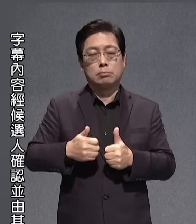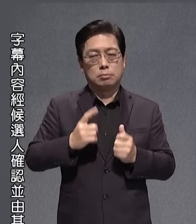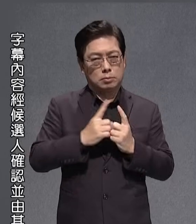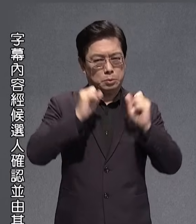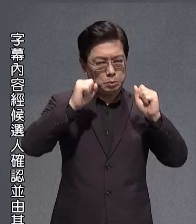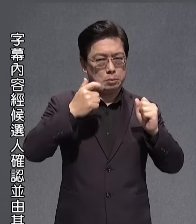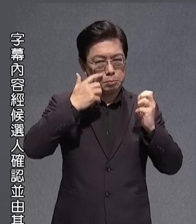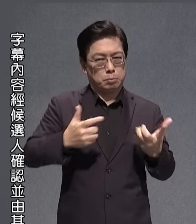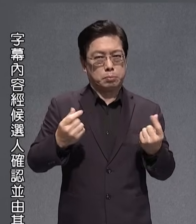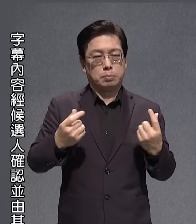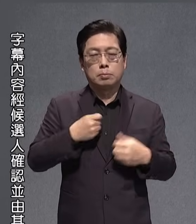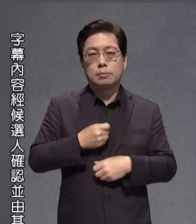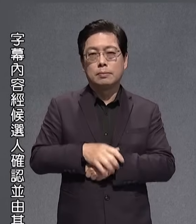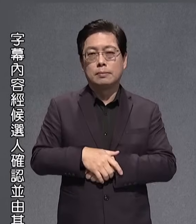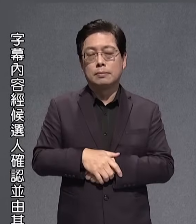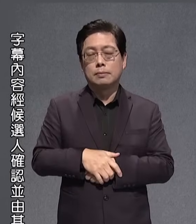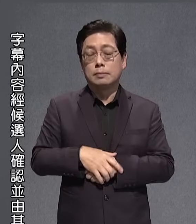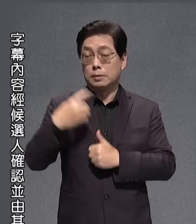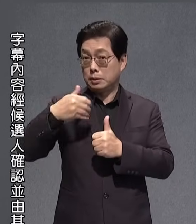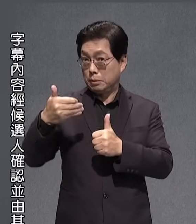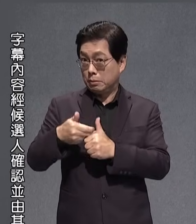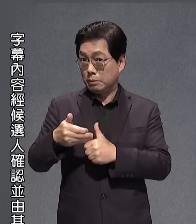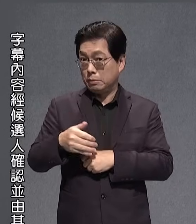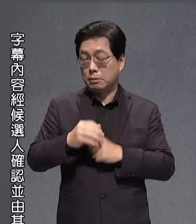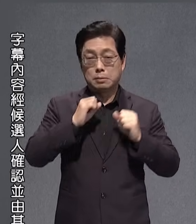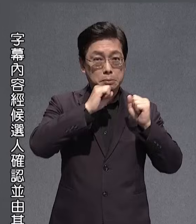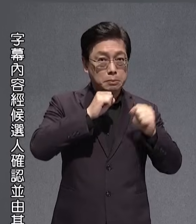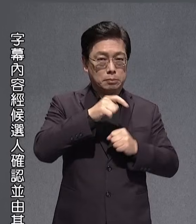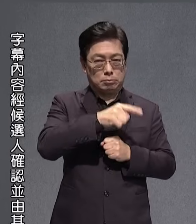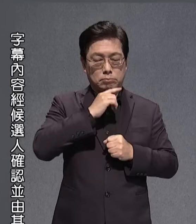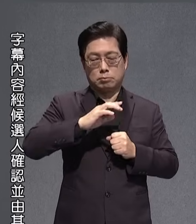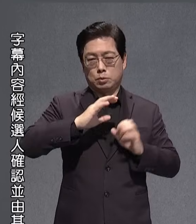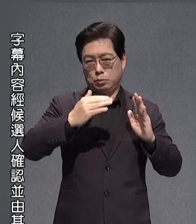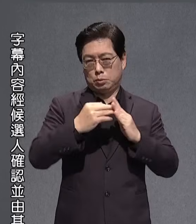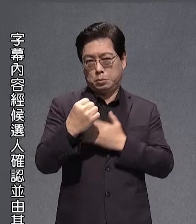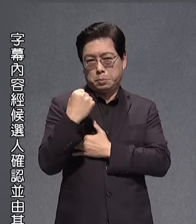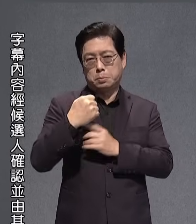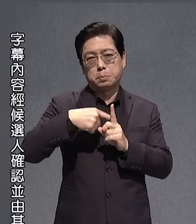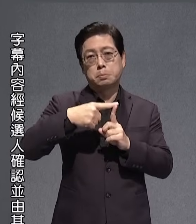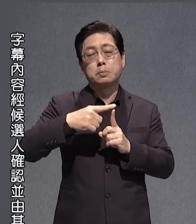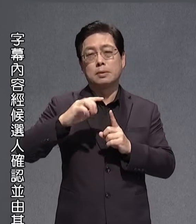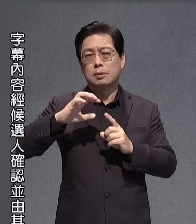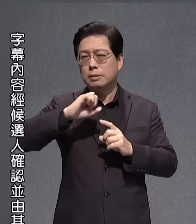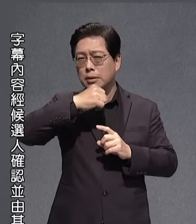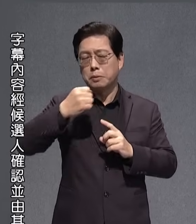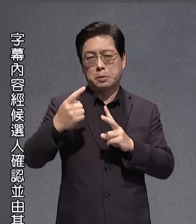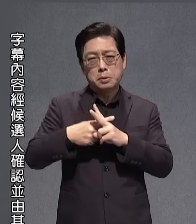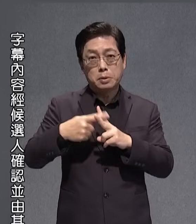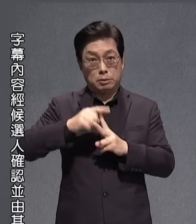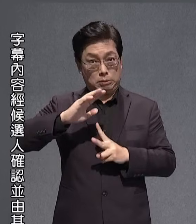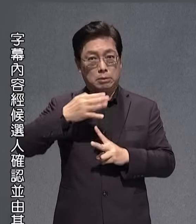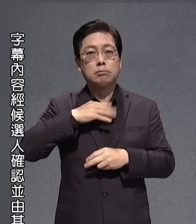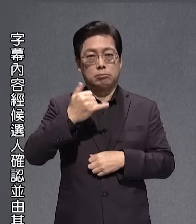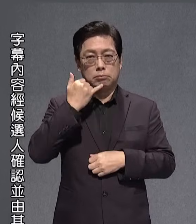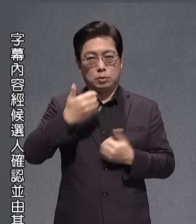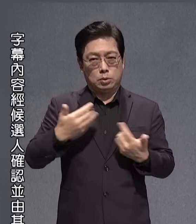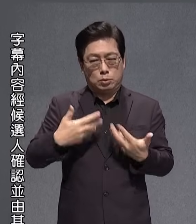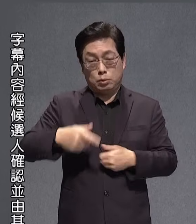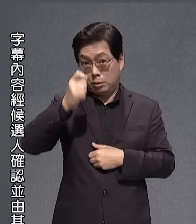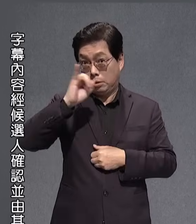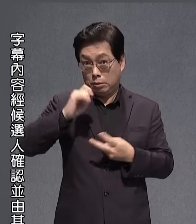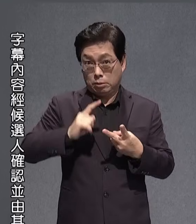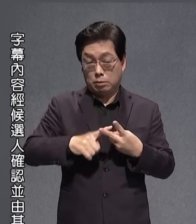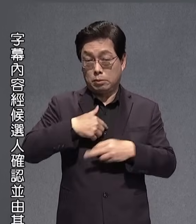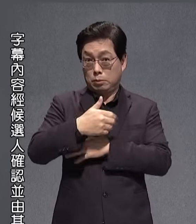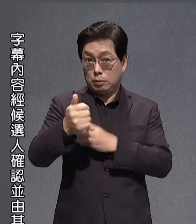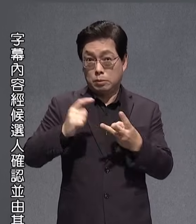育。教育等于体育等于国力。台湾虽小，但是也培养了戴资颖、庄智渊、